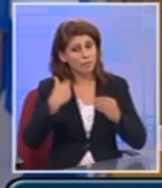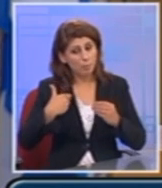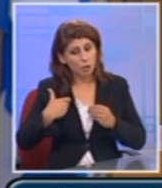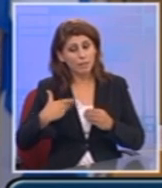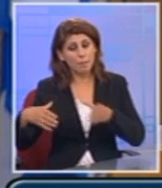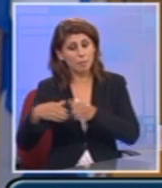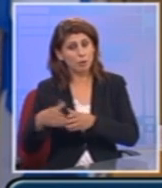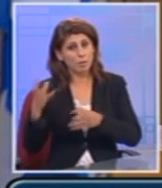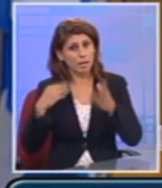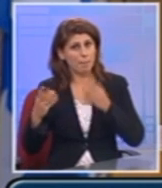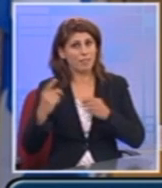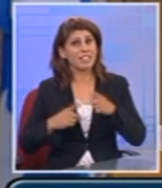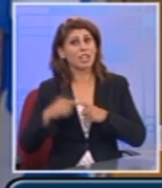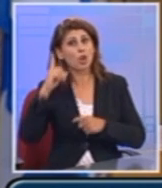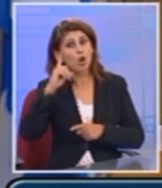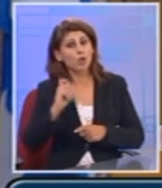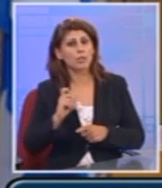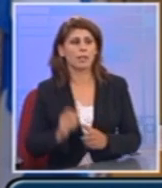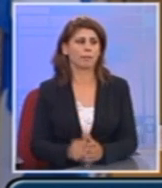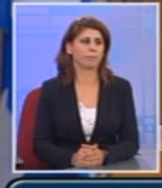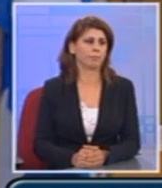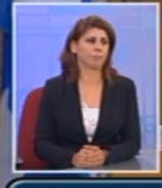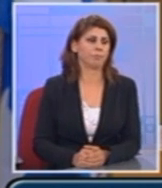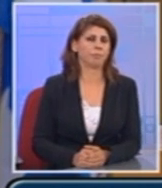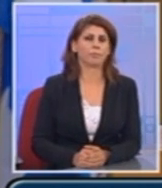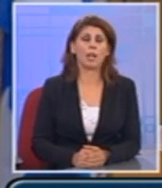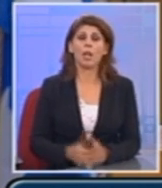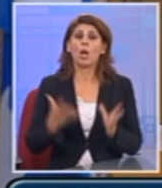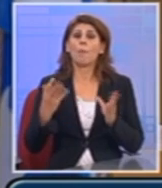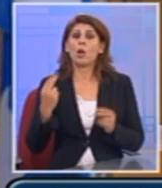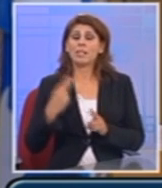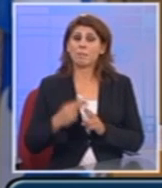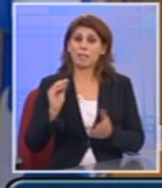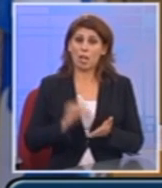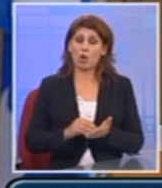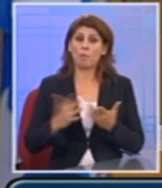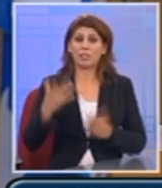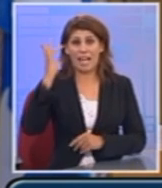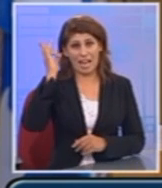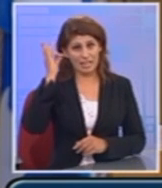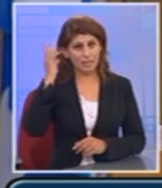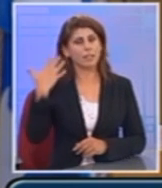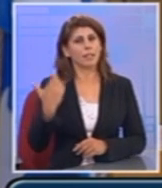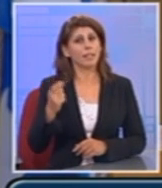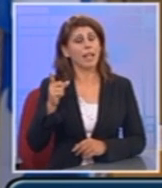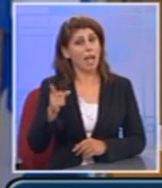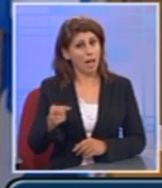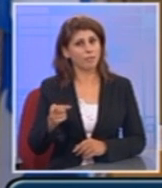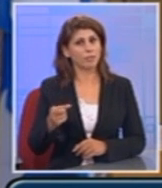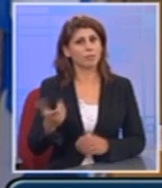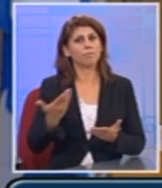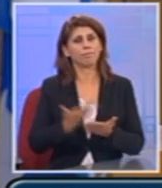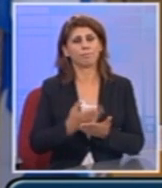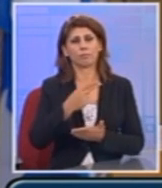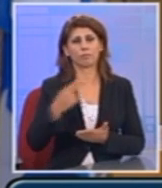κάνει η δική μας επιτροπή είναι πολύ σημαντικό επίσης ότι η αργεντινή είναι εκείνη που έθεσε το